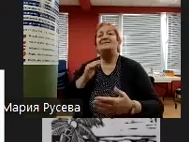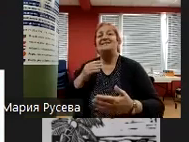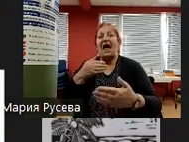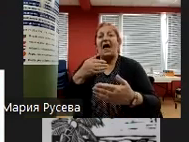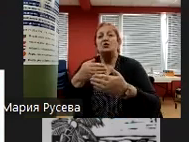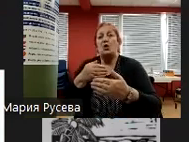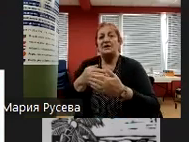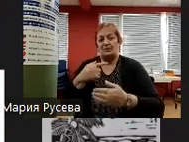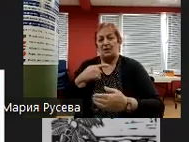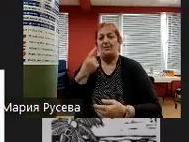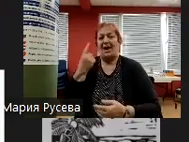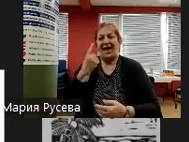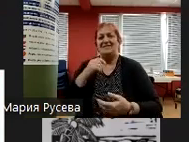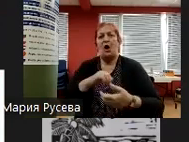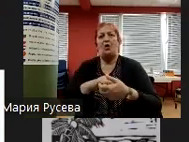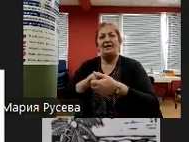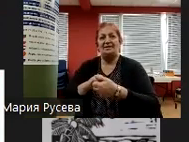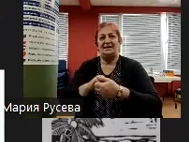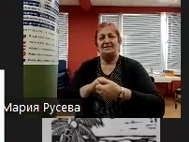има една организация